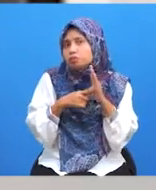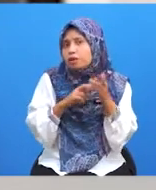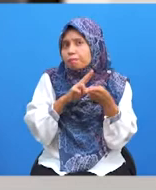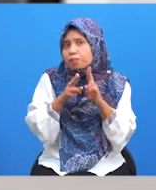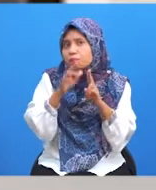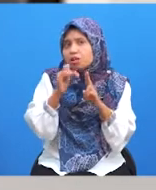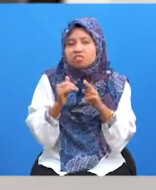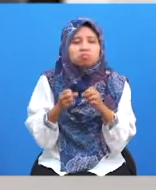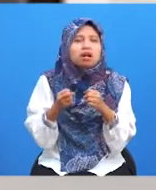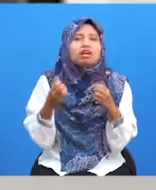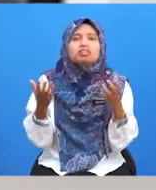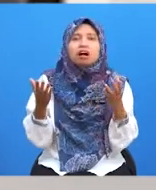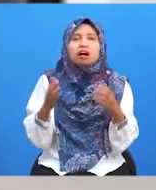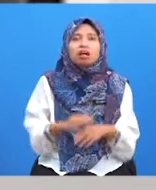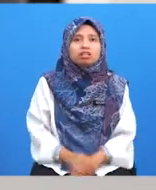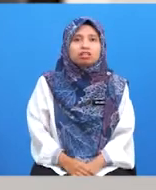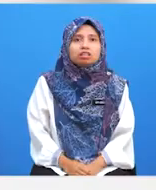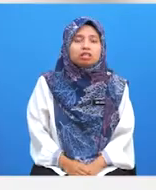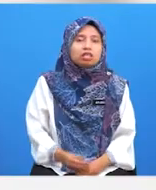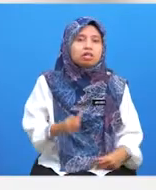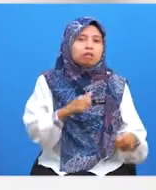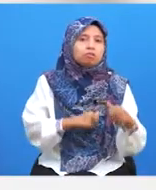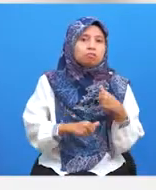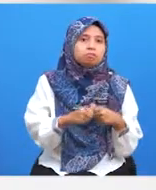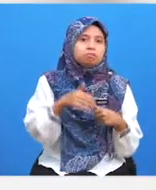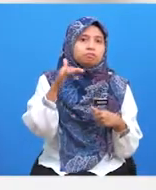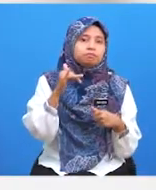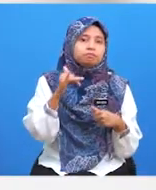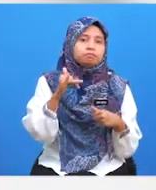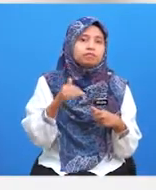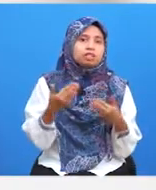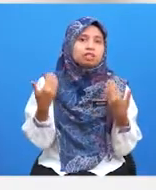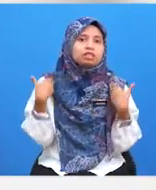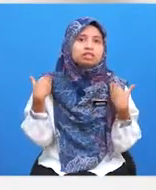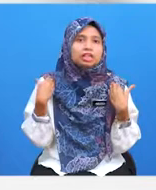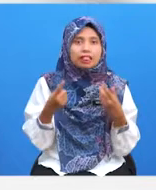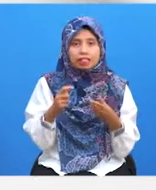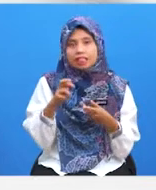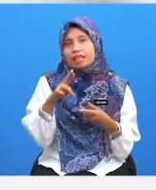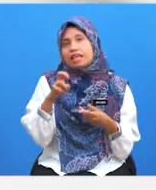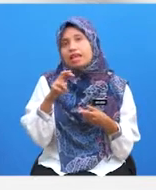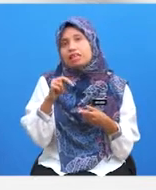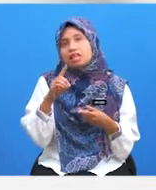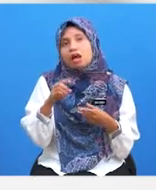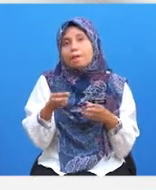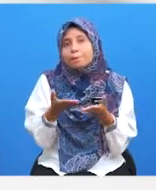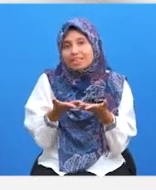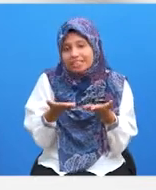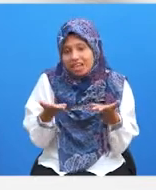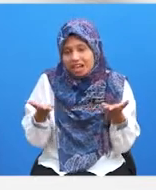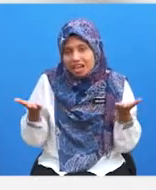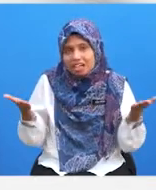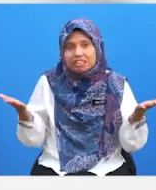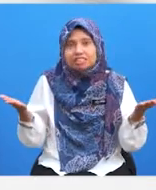yang getaran Hai punya gue yang mengalami tren mendatar perlu memainkan peranan dan